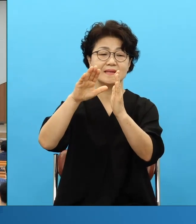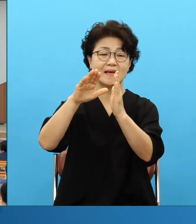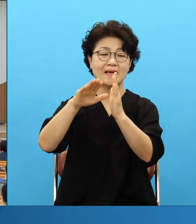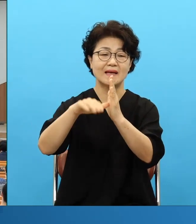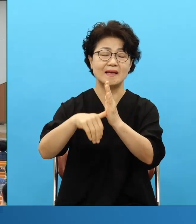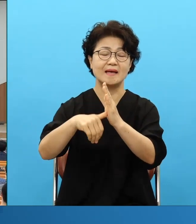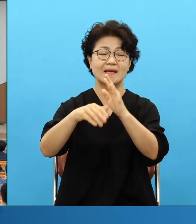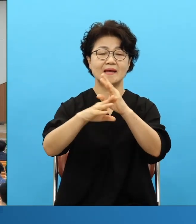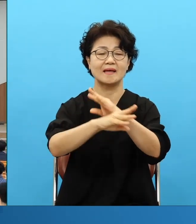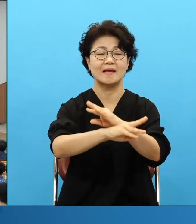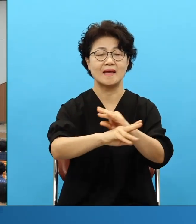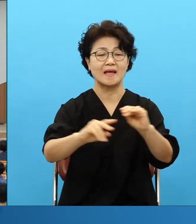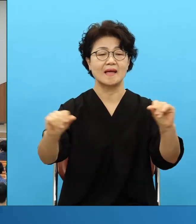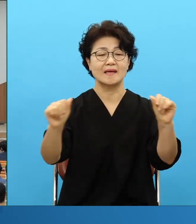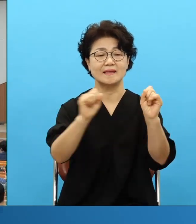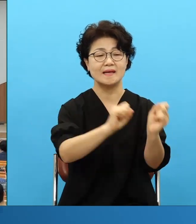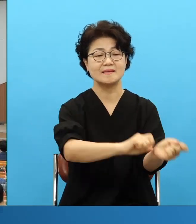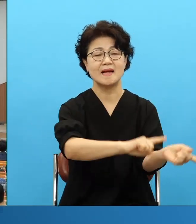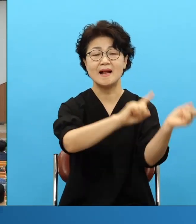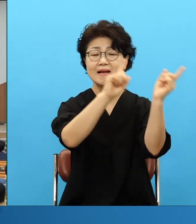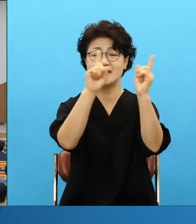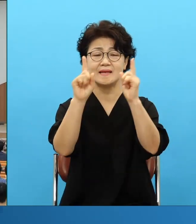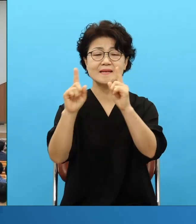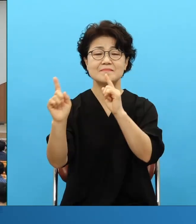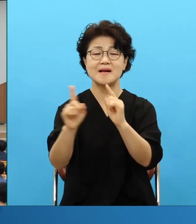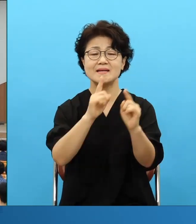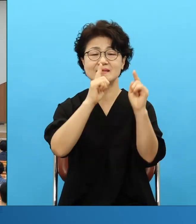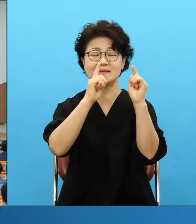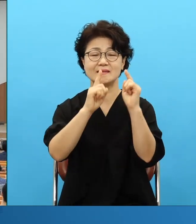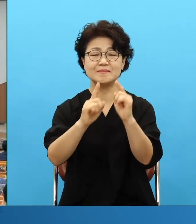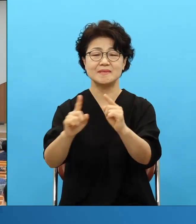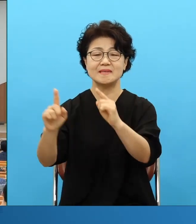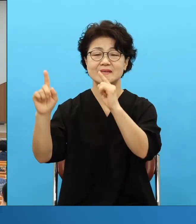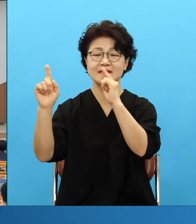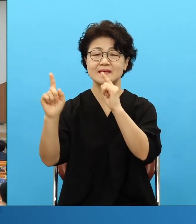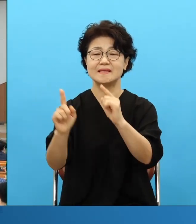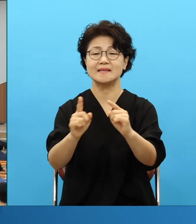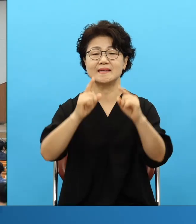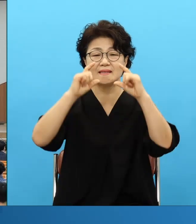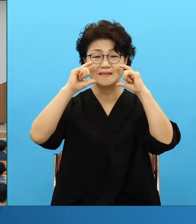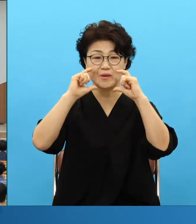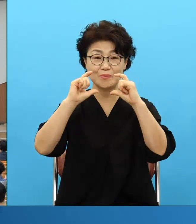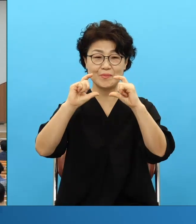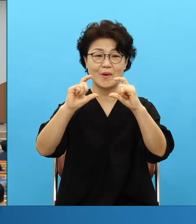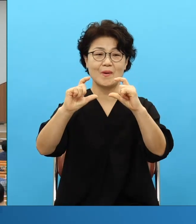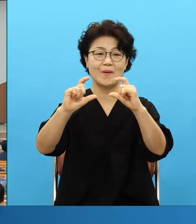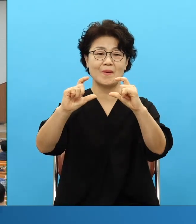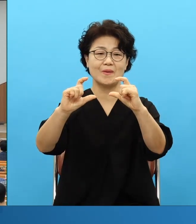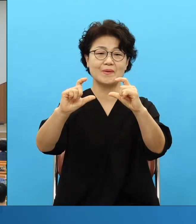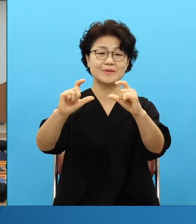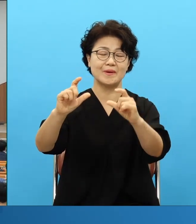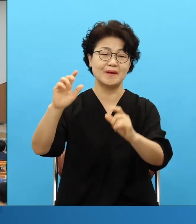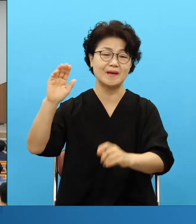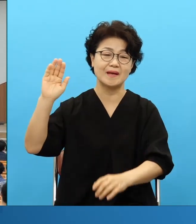모일 때 이 땅 살릴 말씀이